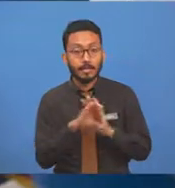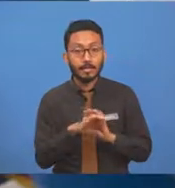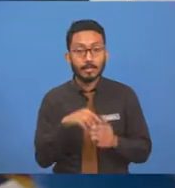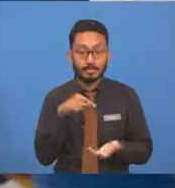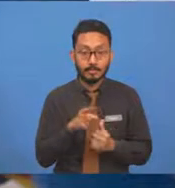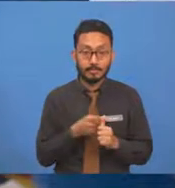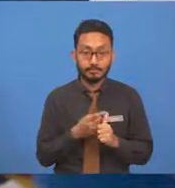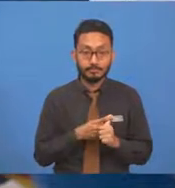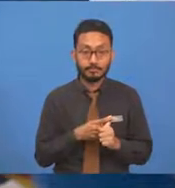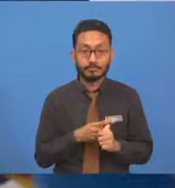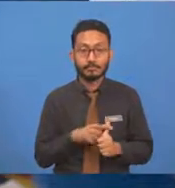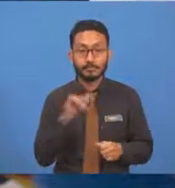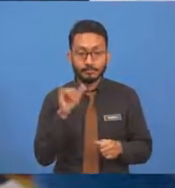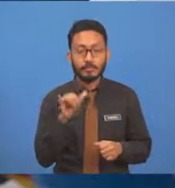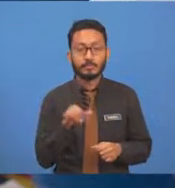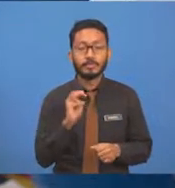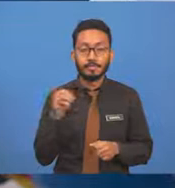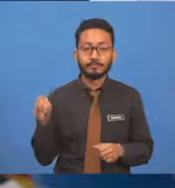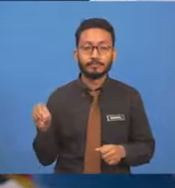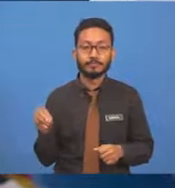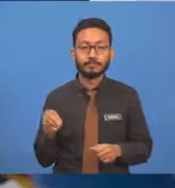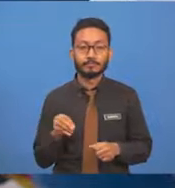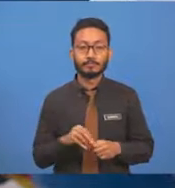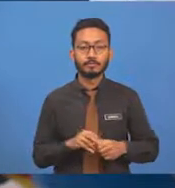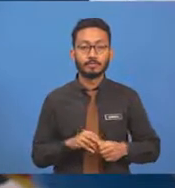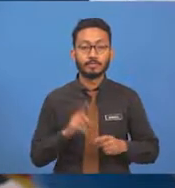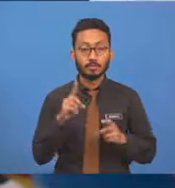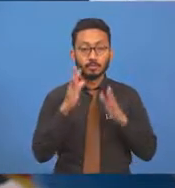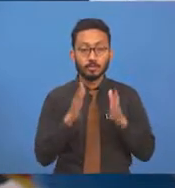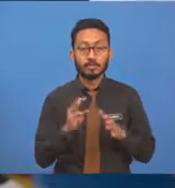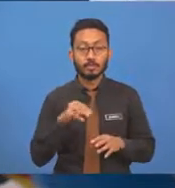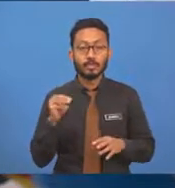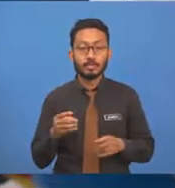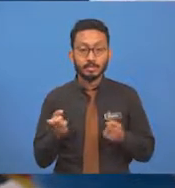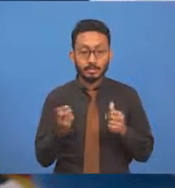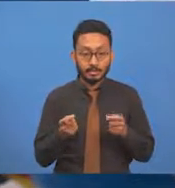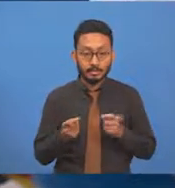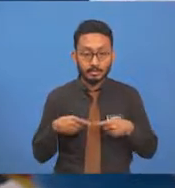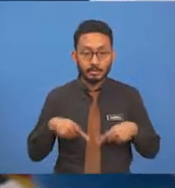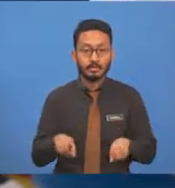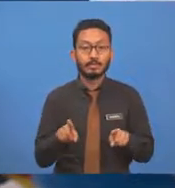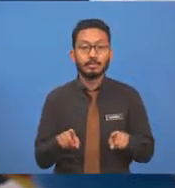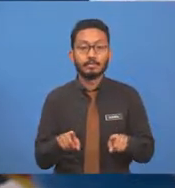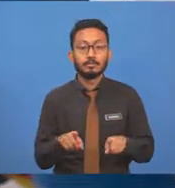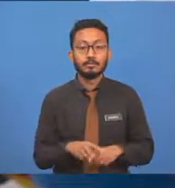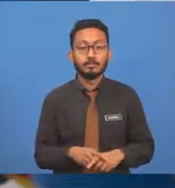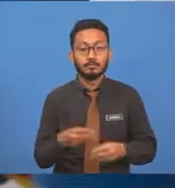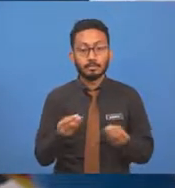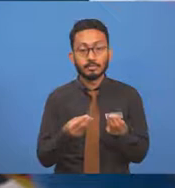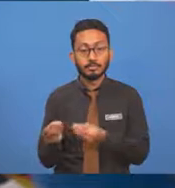Ya, murid-murid. Kita perhatikan seorang murid sedang menjemput masuk tetamu ibu bapa ke